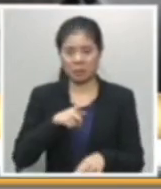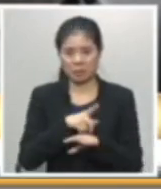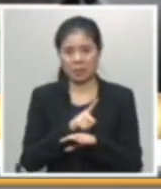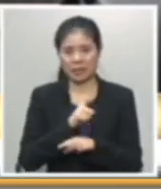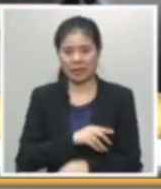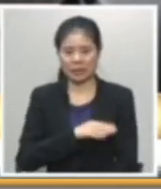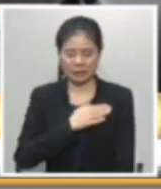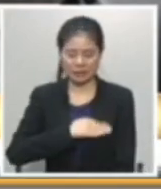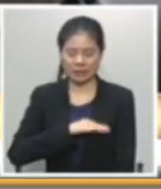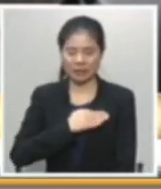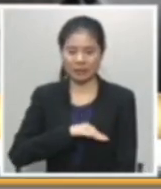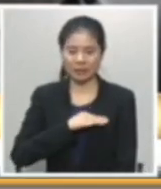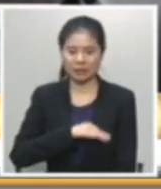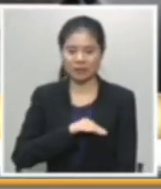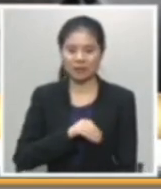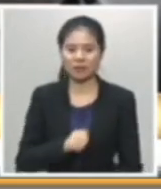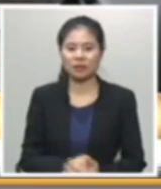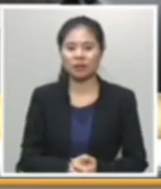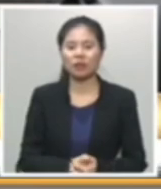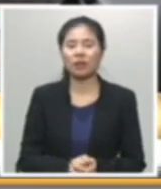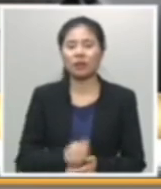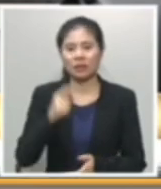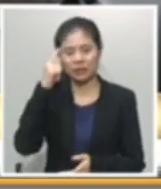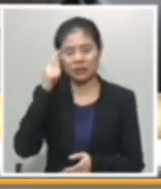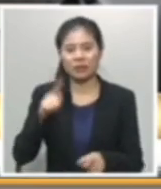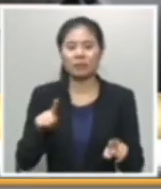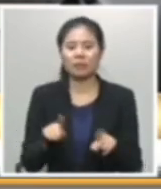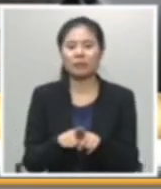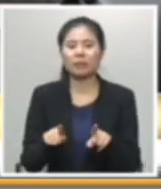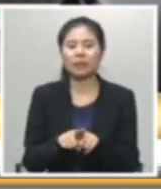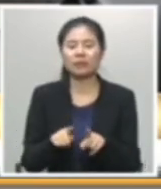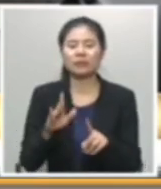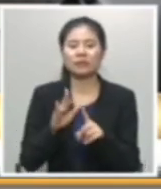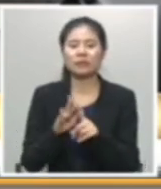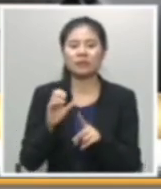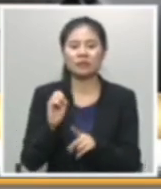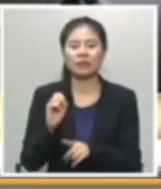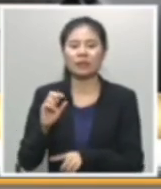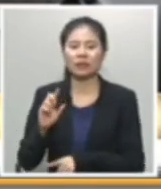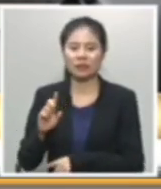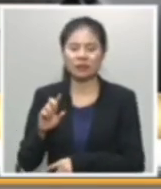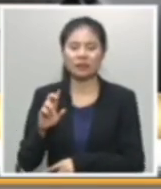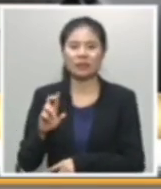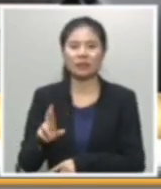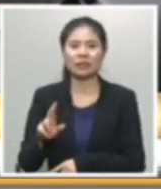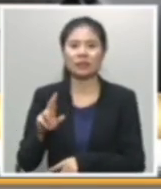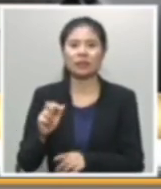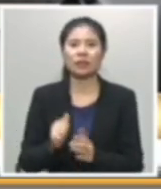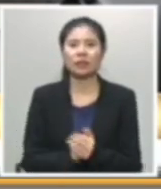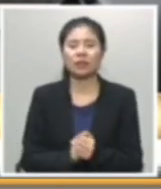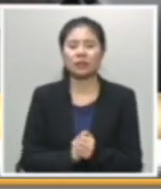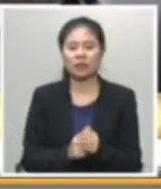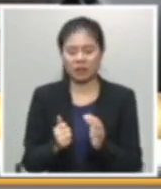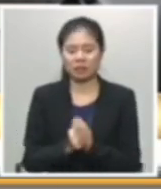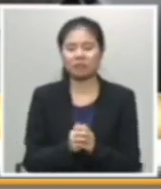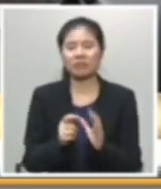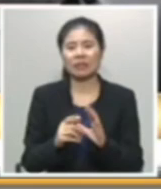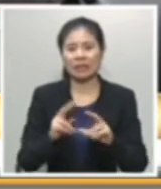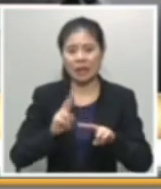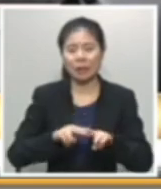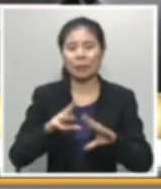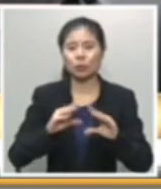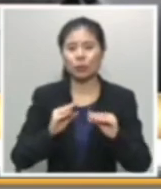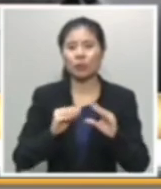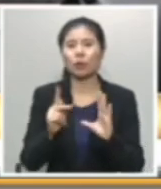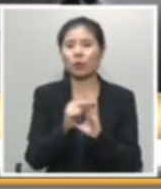เสรีอภิปรายเนี่ยกำลังฉุกคิดอยู่ครับว่าเอ๊ะเรามานั่งในห้องประชุมแห่งนี้เนี่ยมันถูกต้องตามกฎหมายไหมและที่ท่านกำลังอภิปร